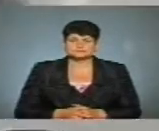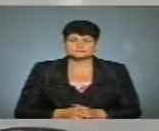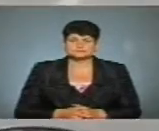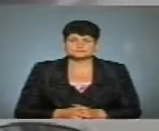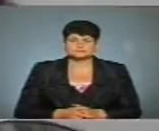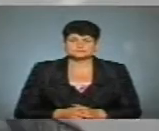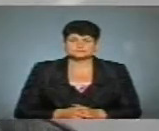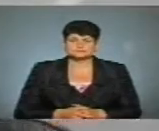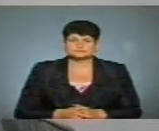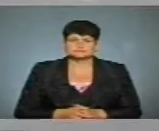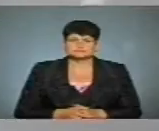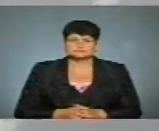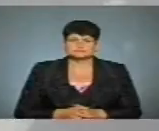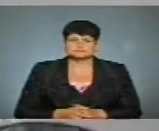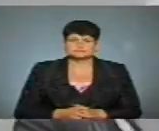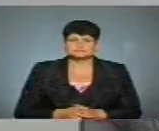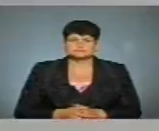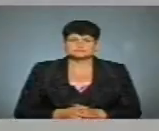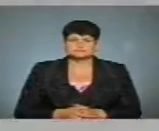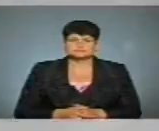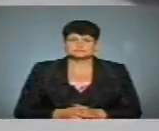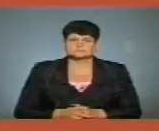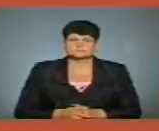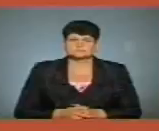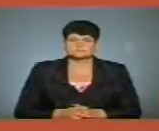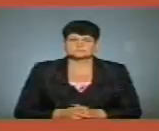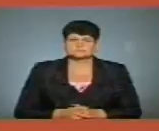Андрій Бодак. Новини на Суспільному. Тернопіль.